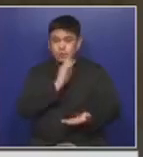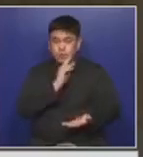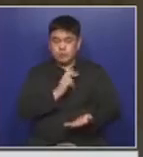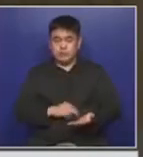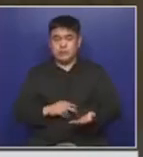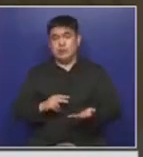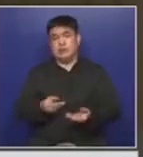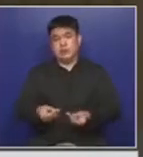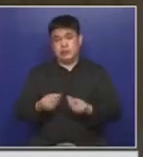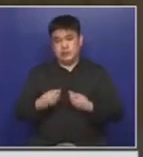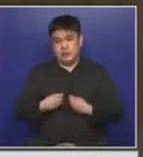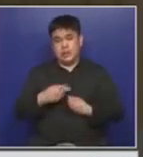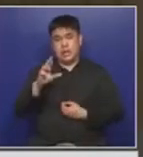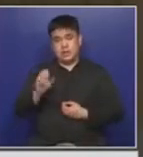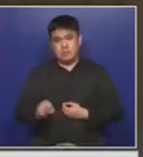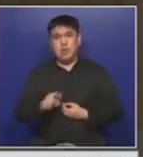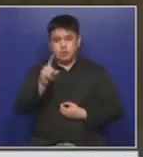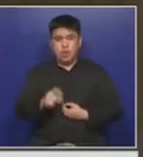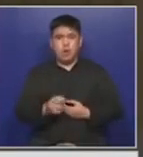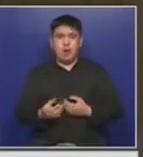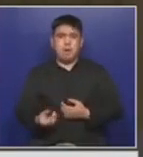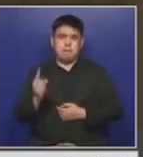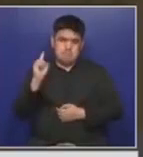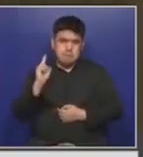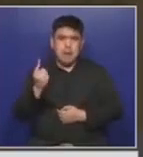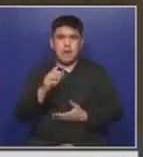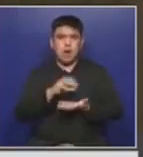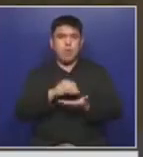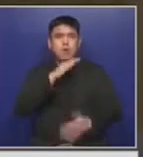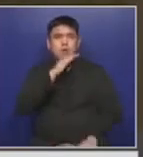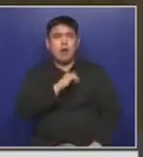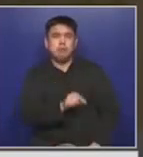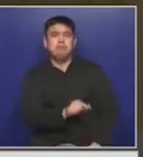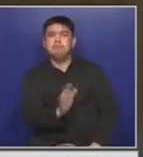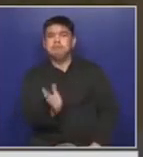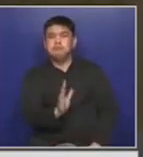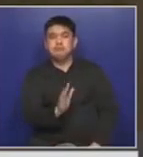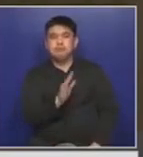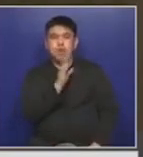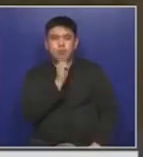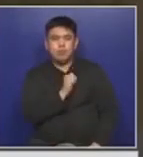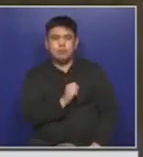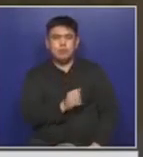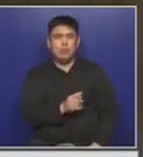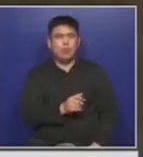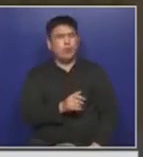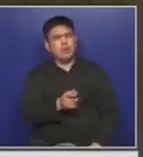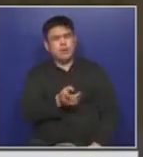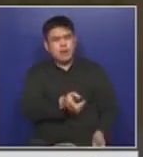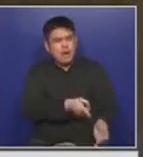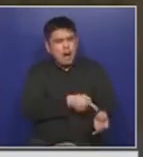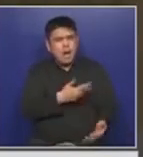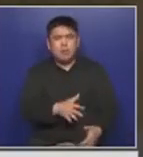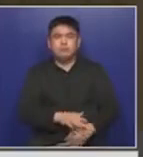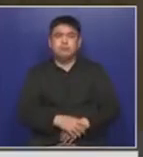เสนอสภาเนี่ยควรต้องมีข้อมูลที่อัปเดตนะครับข้อมูลที่เป็นข้อเท็จจริงอย่างแท้จริงนะครับเมื่อสัก